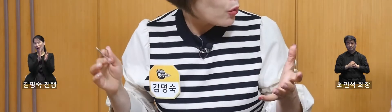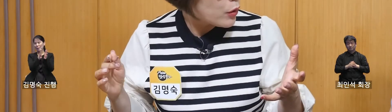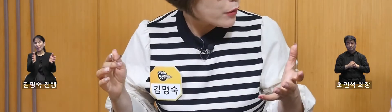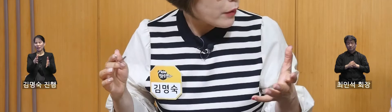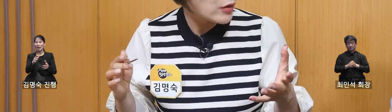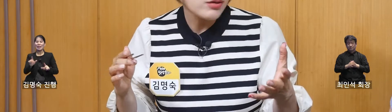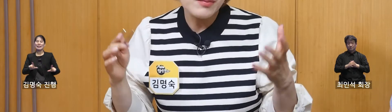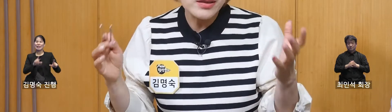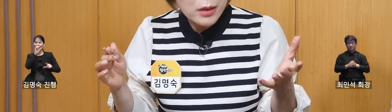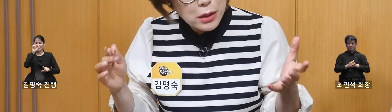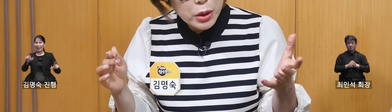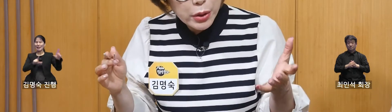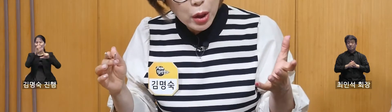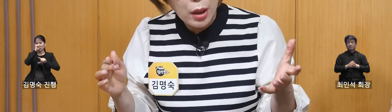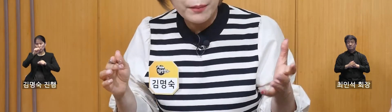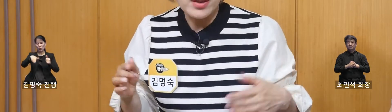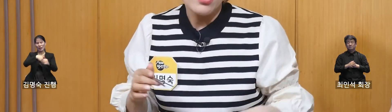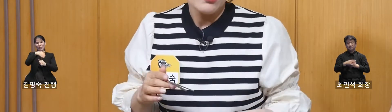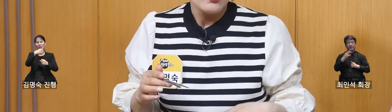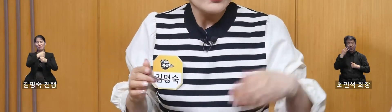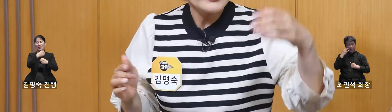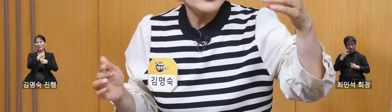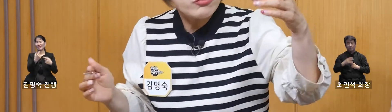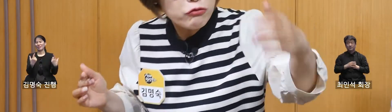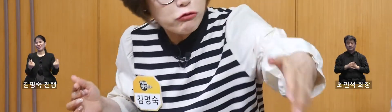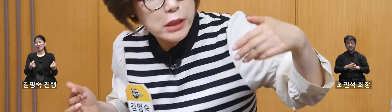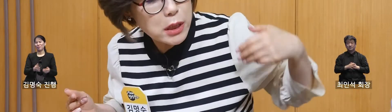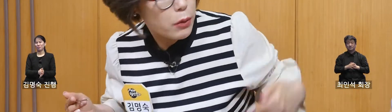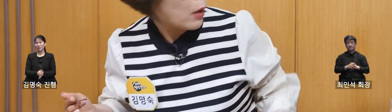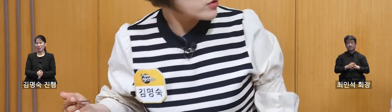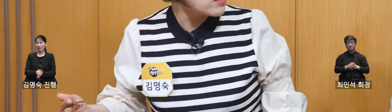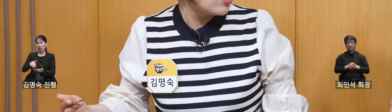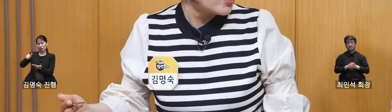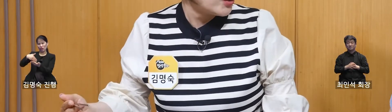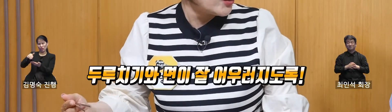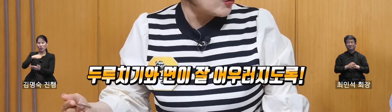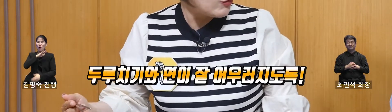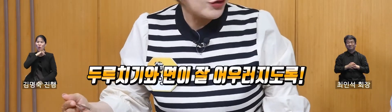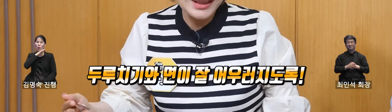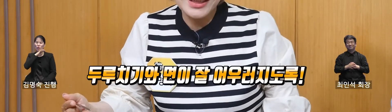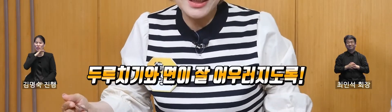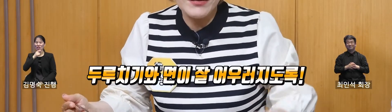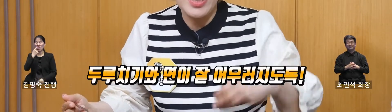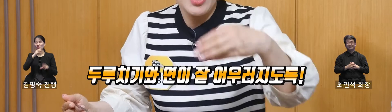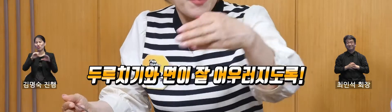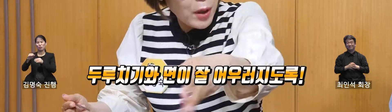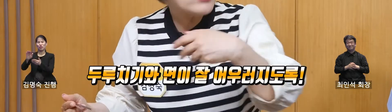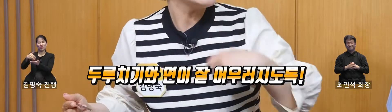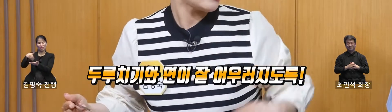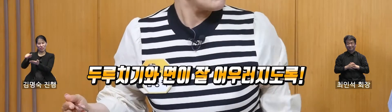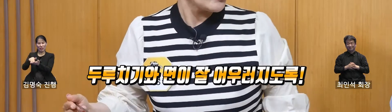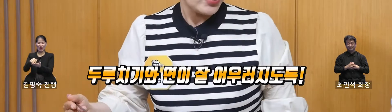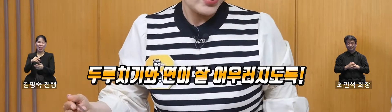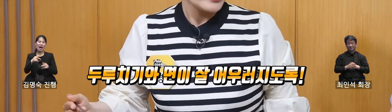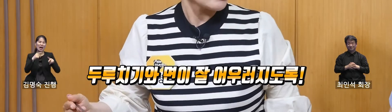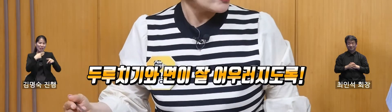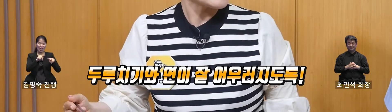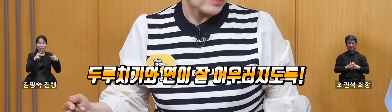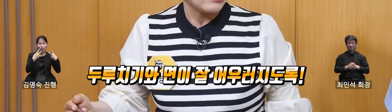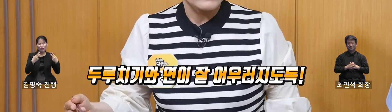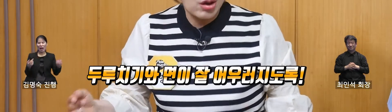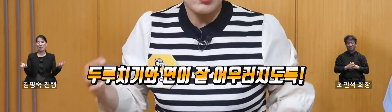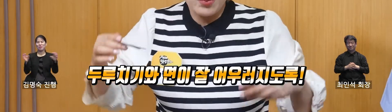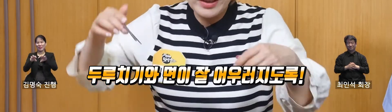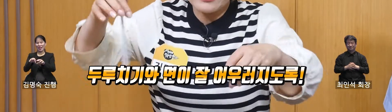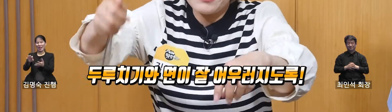살기 좋은 환경을 만드는 것처럼 네네. 오늘 이 두루치기와 오징어를 두부두루치기와 면을 한번 또